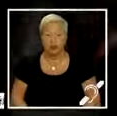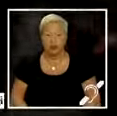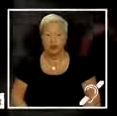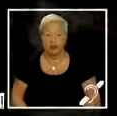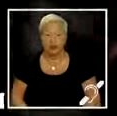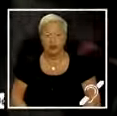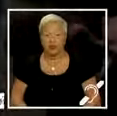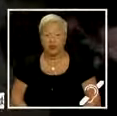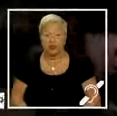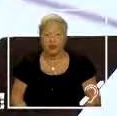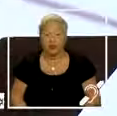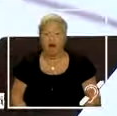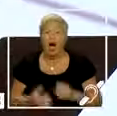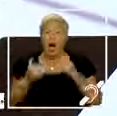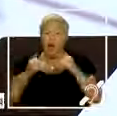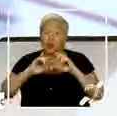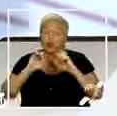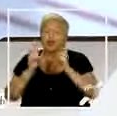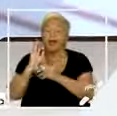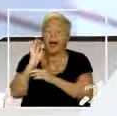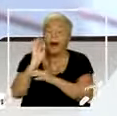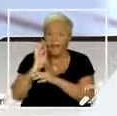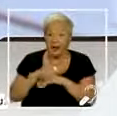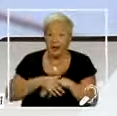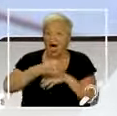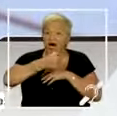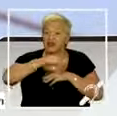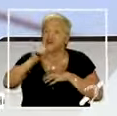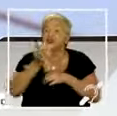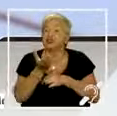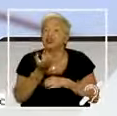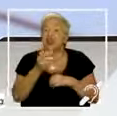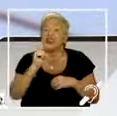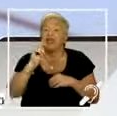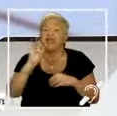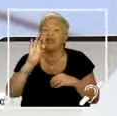În acest moment, Curtea de Apel a respins solicitarea DNA. Este o informație de ultimă oră.